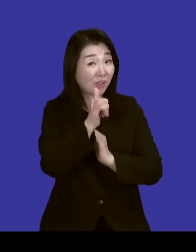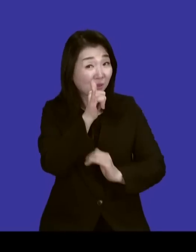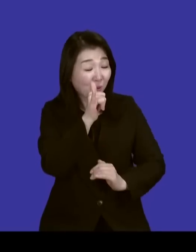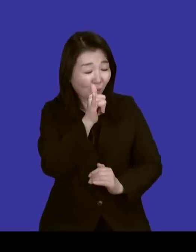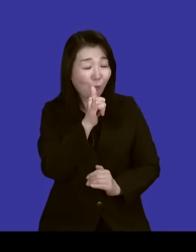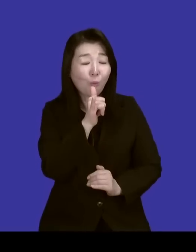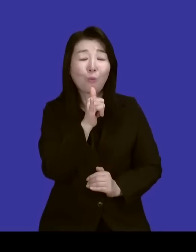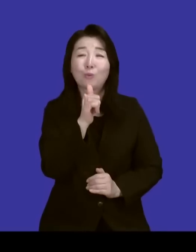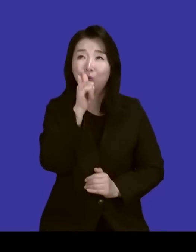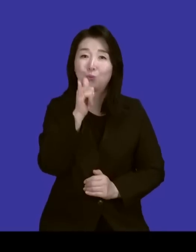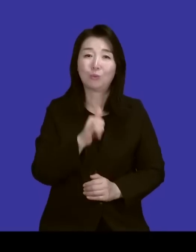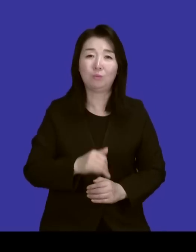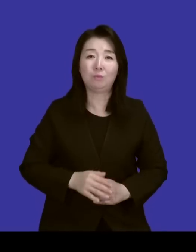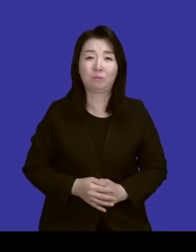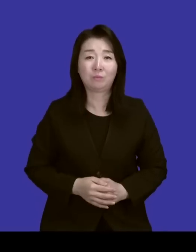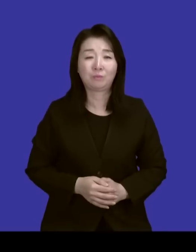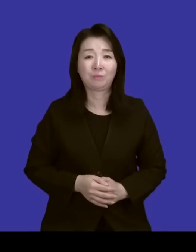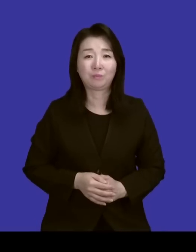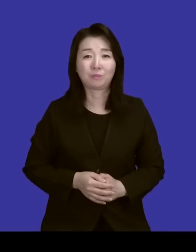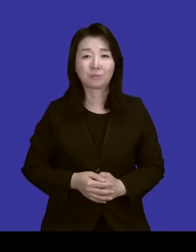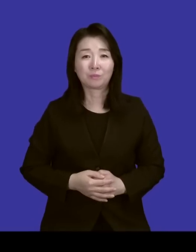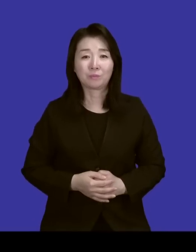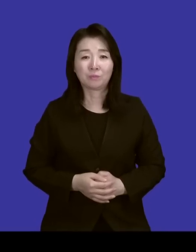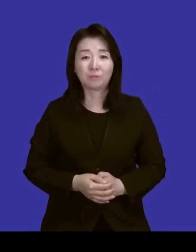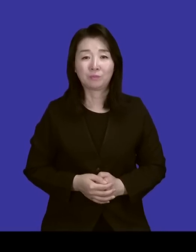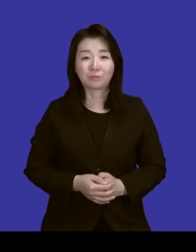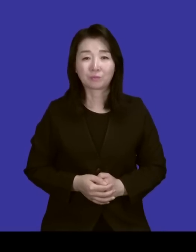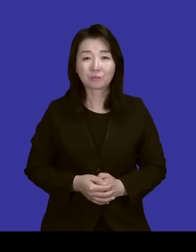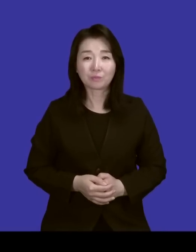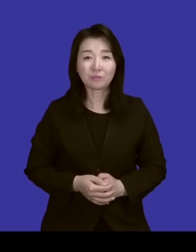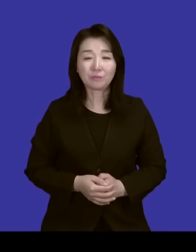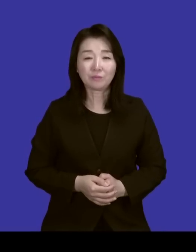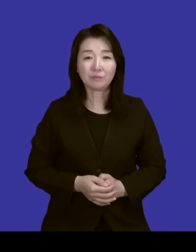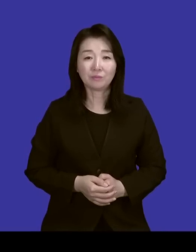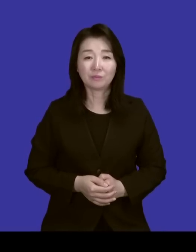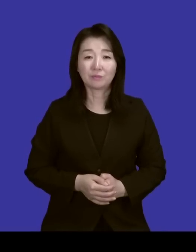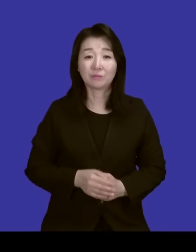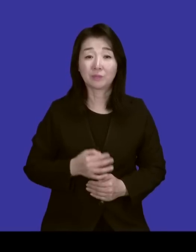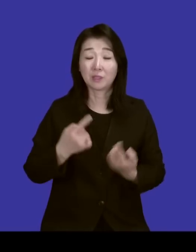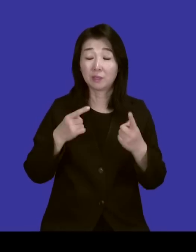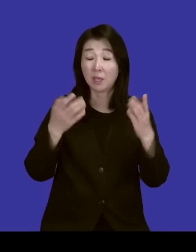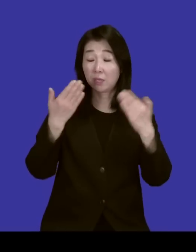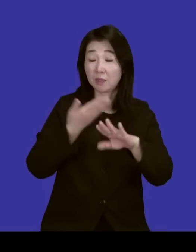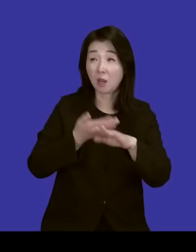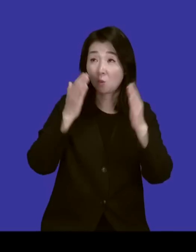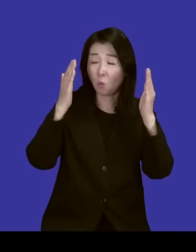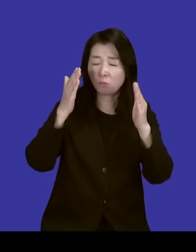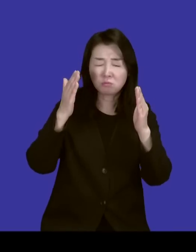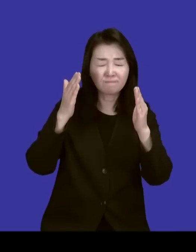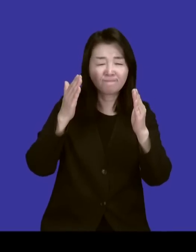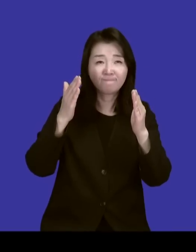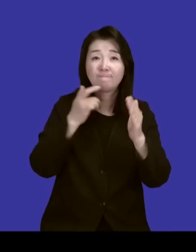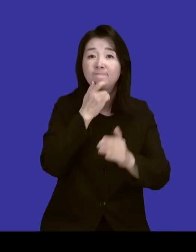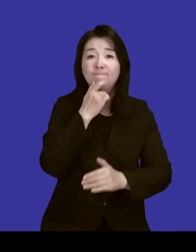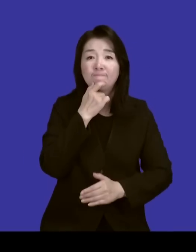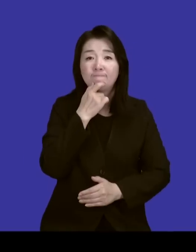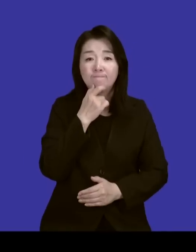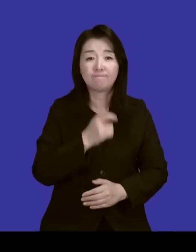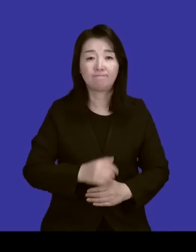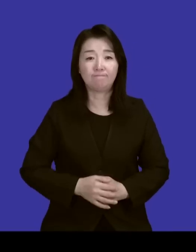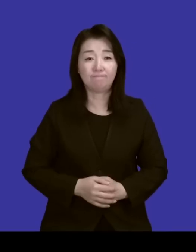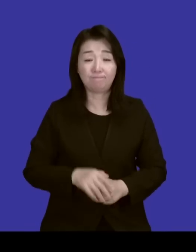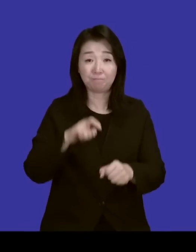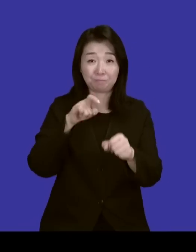물론이죠. 예, 어떤 변화가 있던가요? 그러니까 나는 대학에 가서 다른 거 공부하고 싶지 않더라고요.